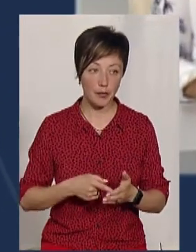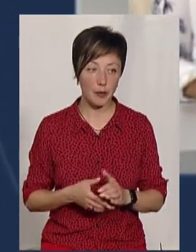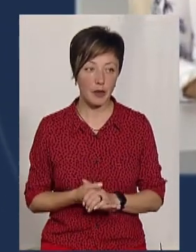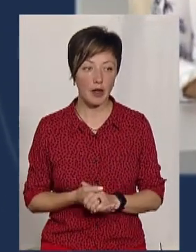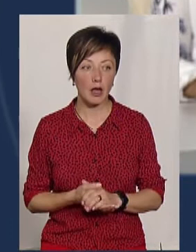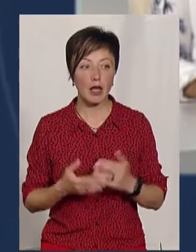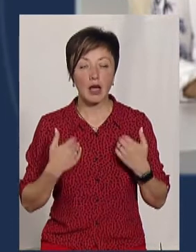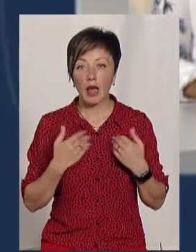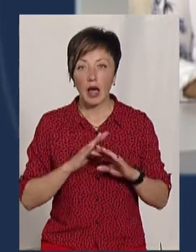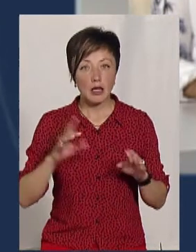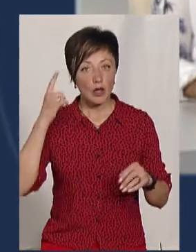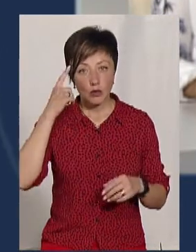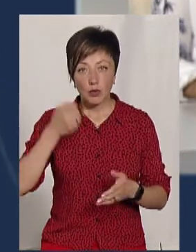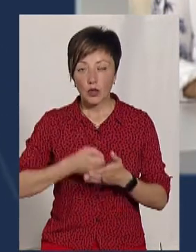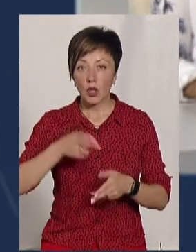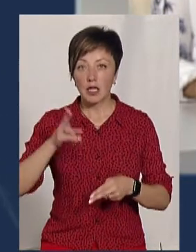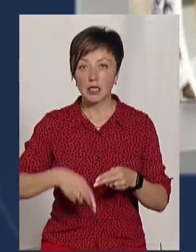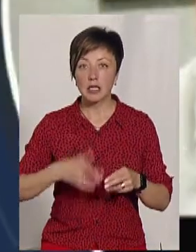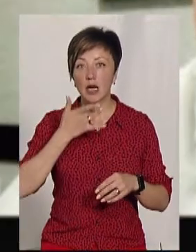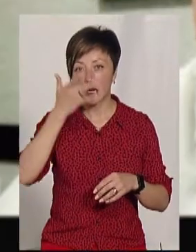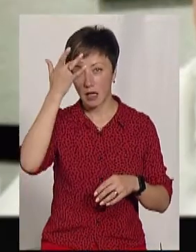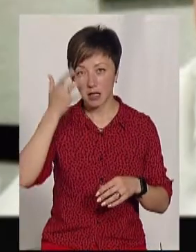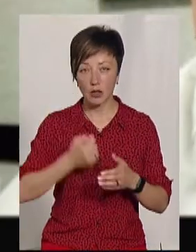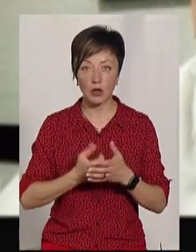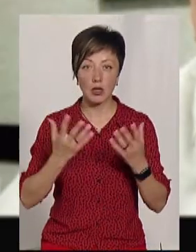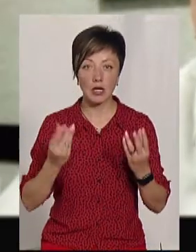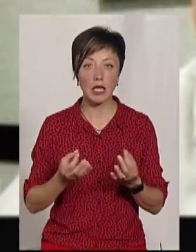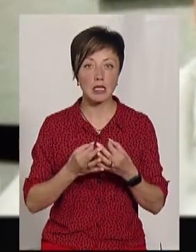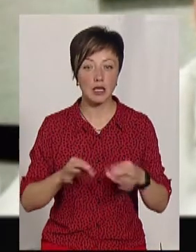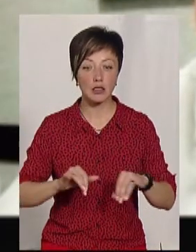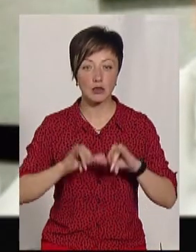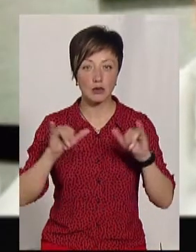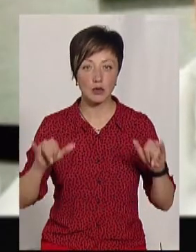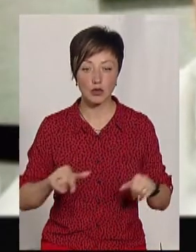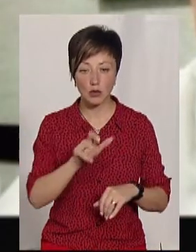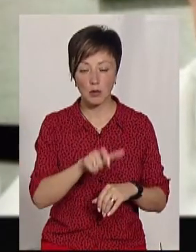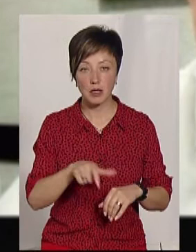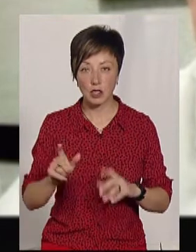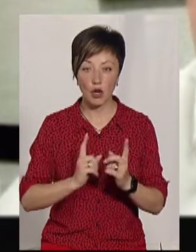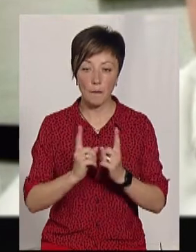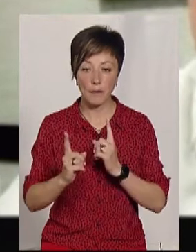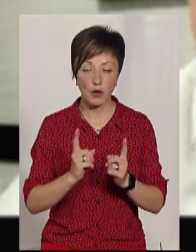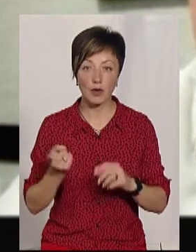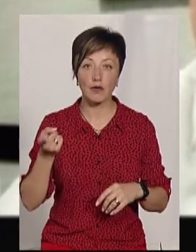необхідність? Я не думаю, що до кінця літа, до Дня Незалежності, якось суттєво збільшиться пасажиропотік. От